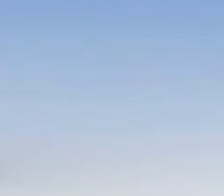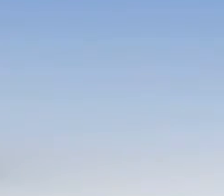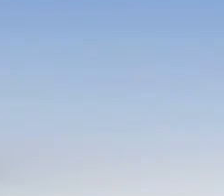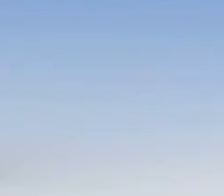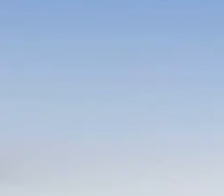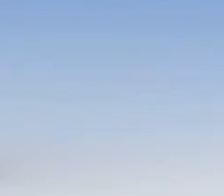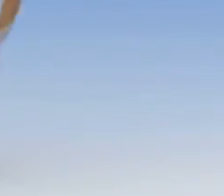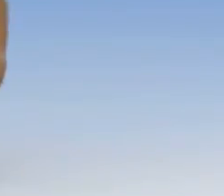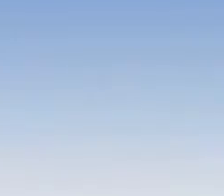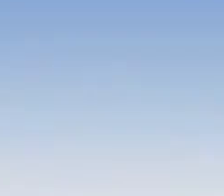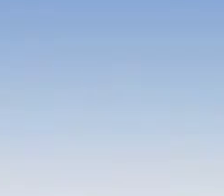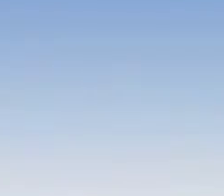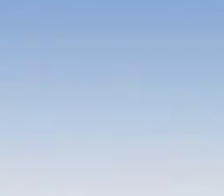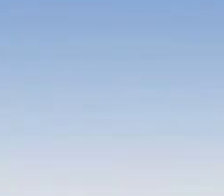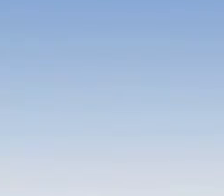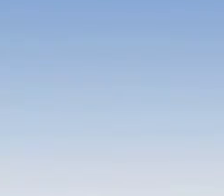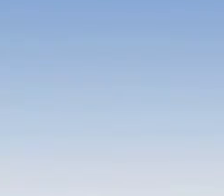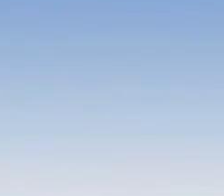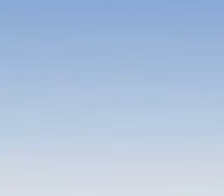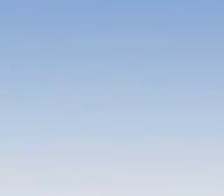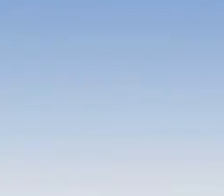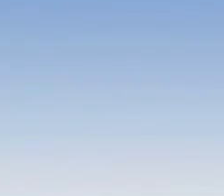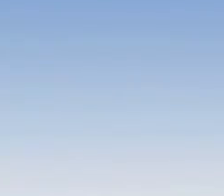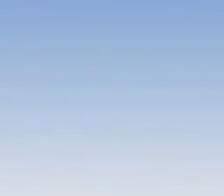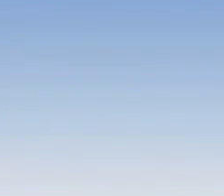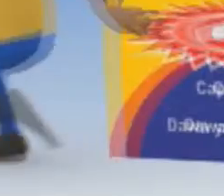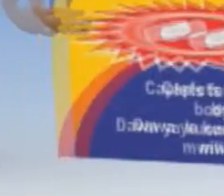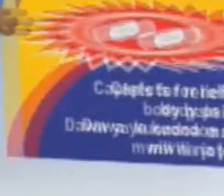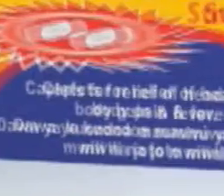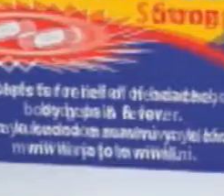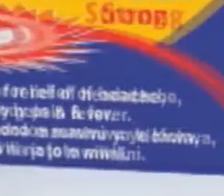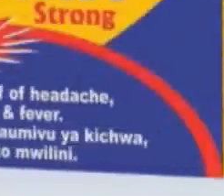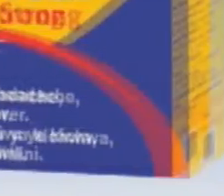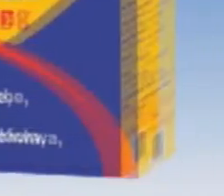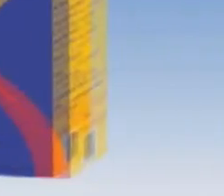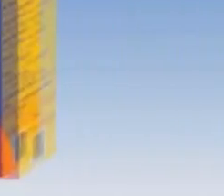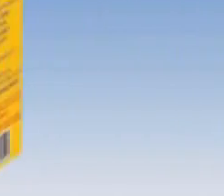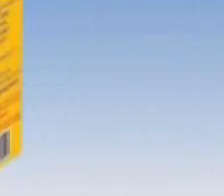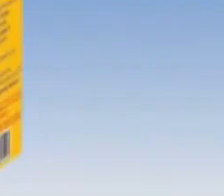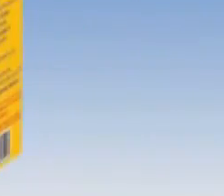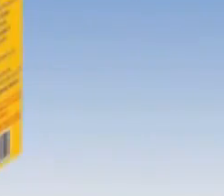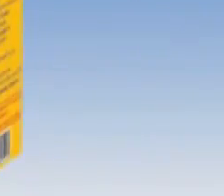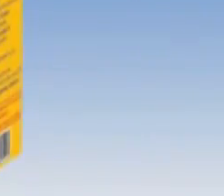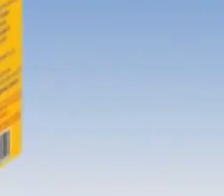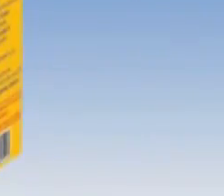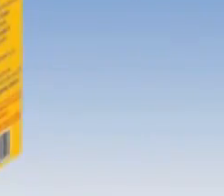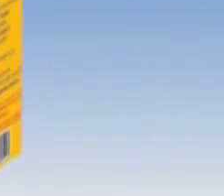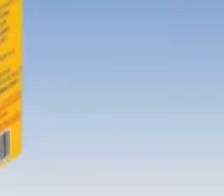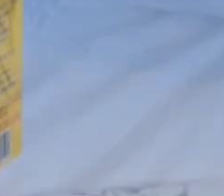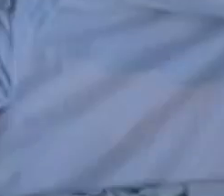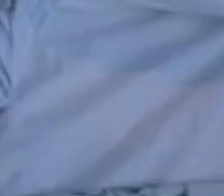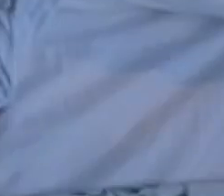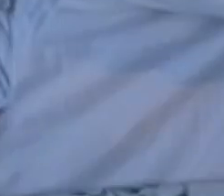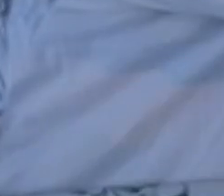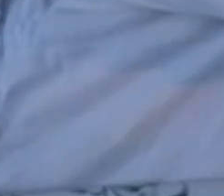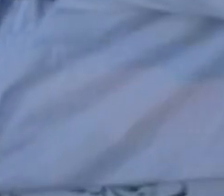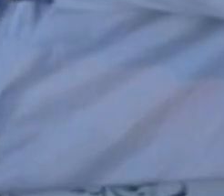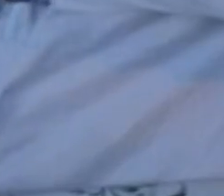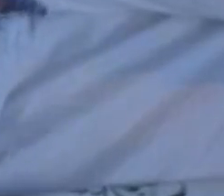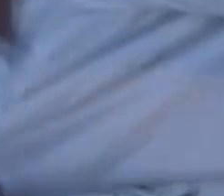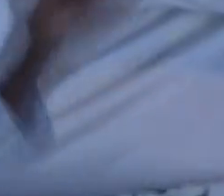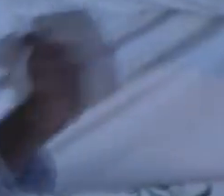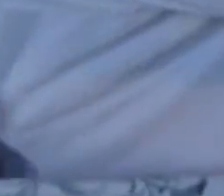joto jingi mwilini. Kaluma Strong ina aspirin kama kiungo. Maumivu yakizidi, muone daktari. When